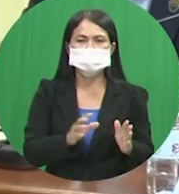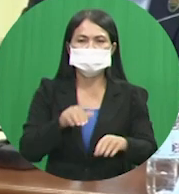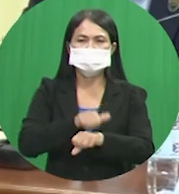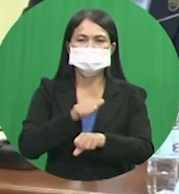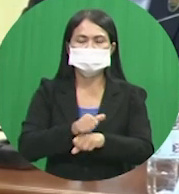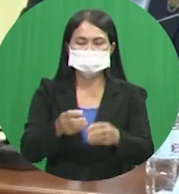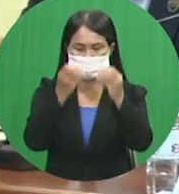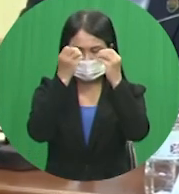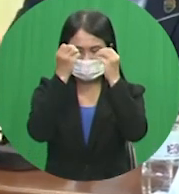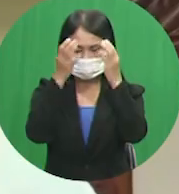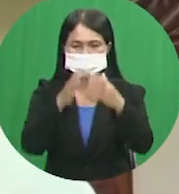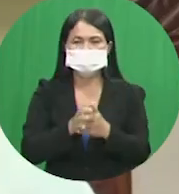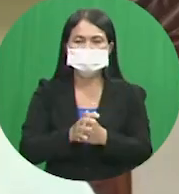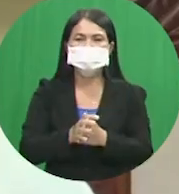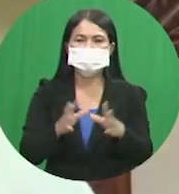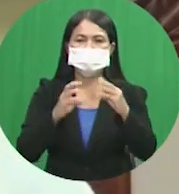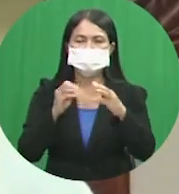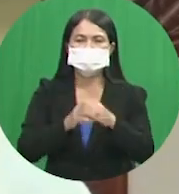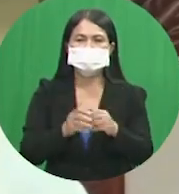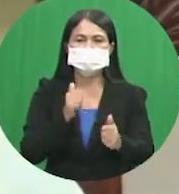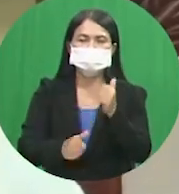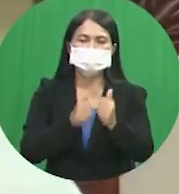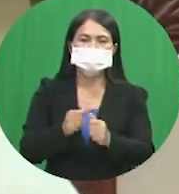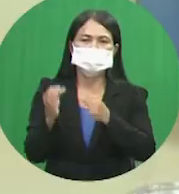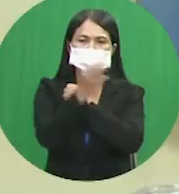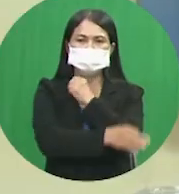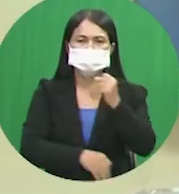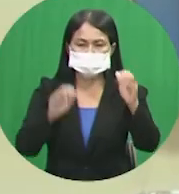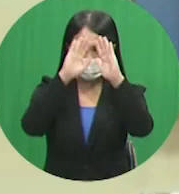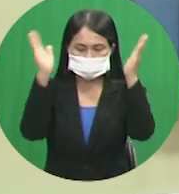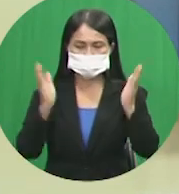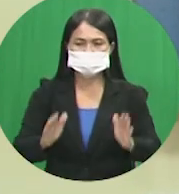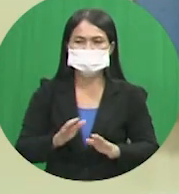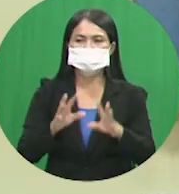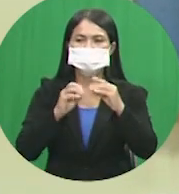ងារព័ត៌មានសម្រាប់កិច្ចប្រជុំរដ្ឋមន្ត្រីការបរទេសអាស៊ា